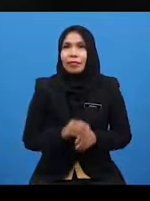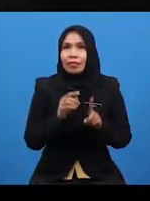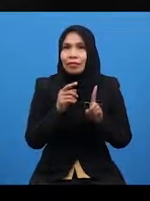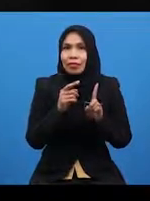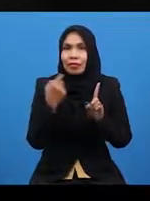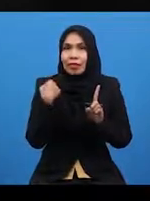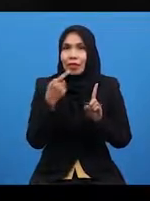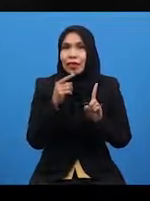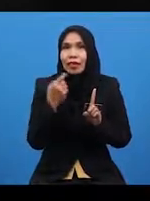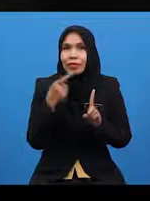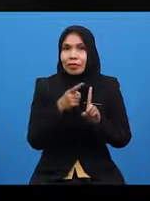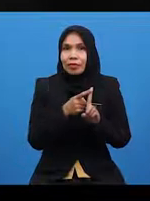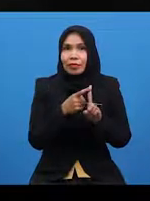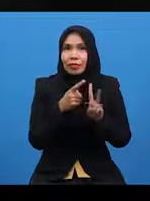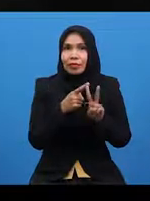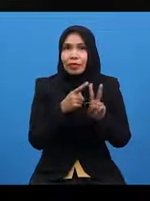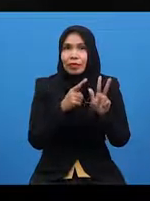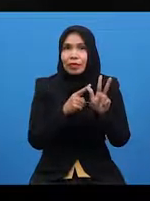mengguris dan sebagainya.